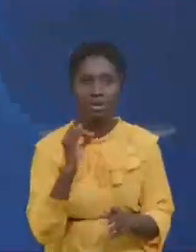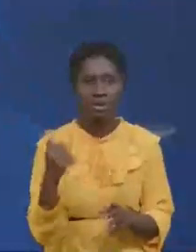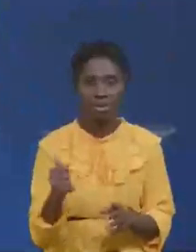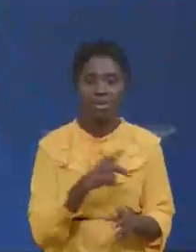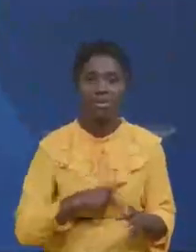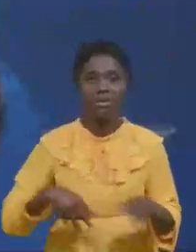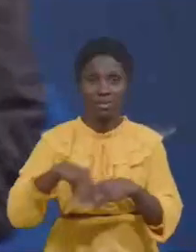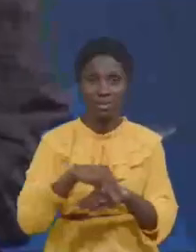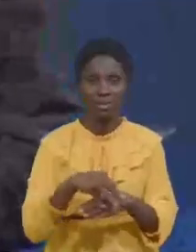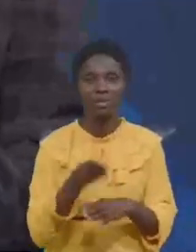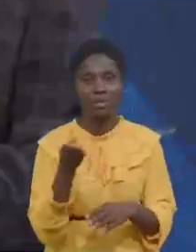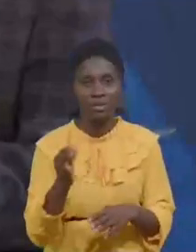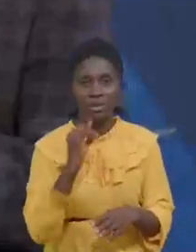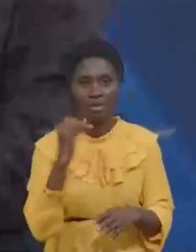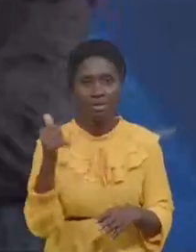un roi.